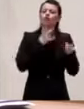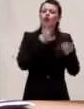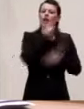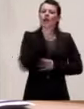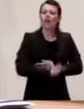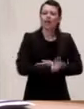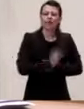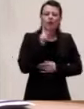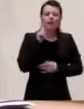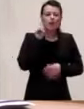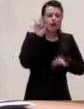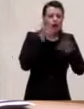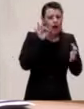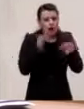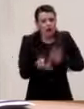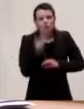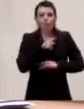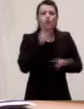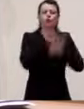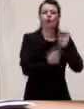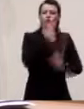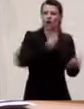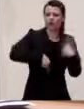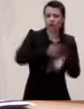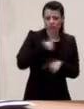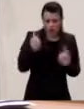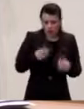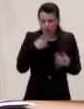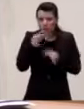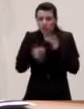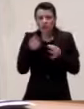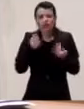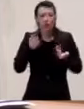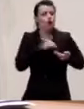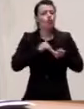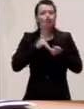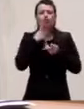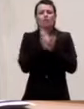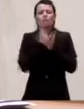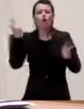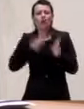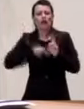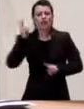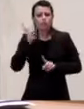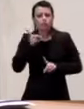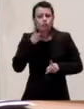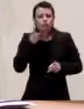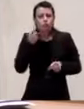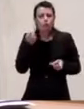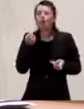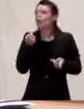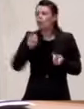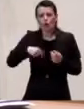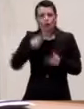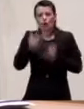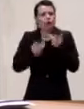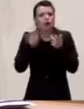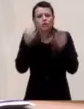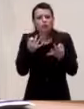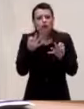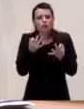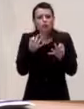Intensiva, è detto dalle società più importanti. Che cosa è detto? Che nella fase finale della vita